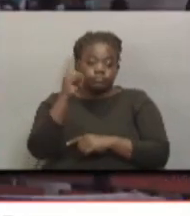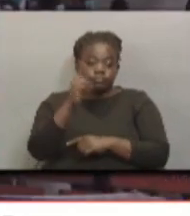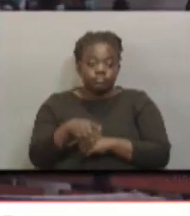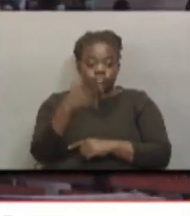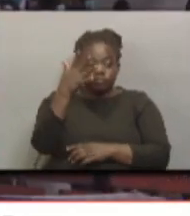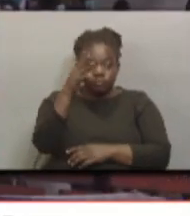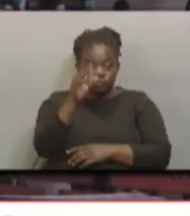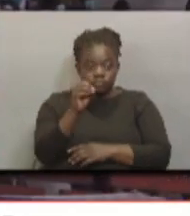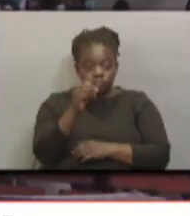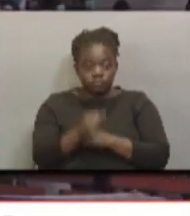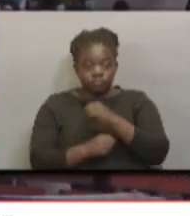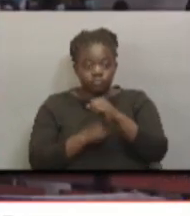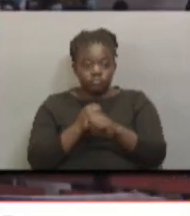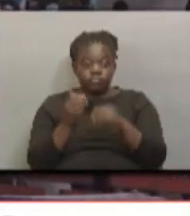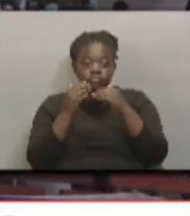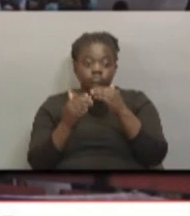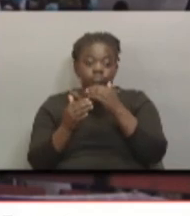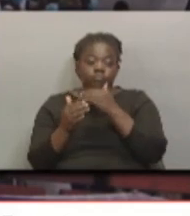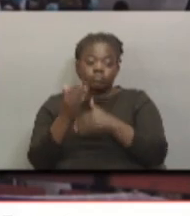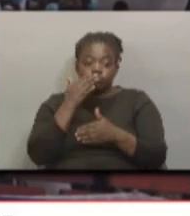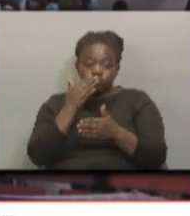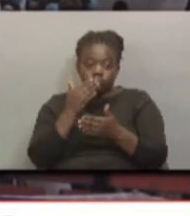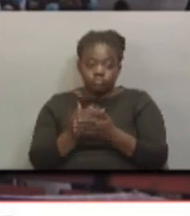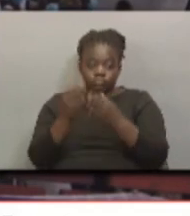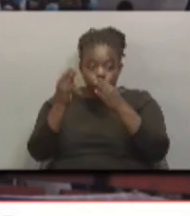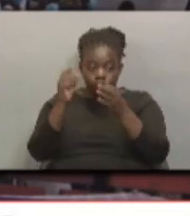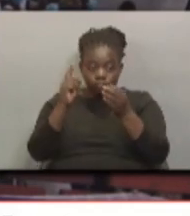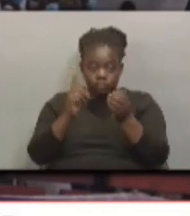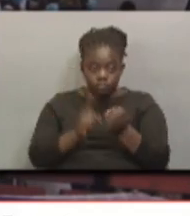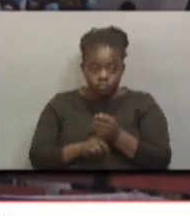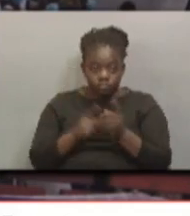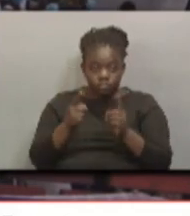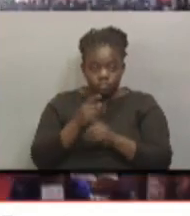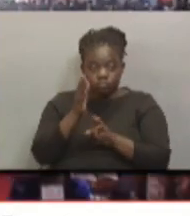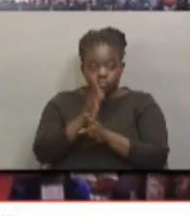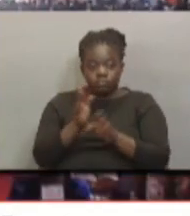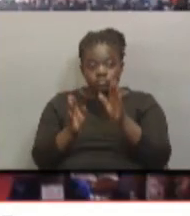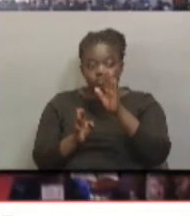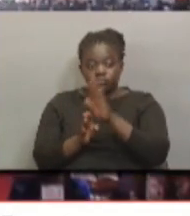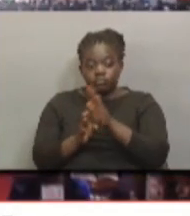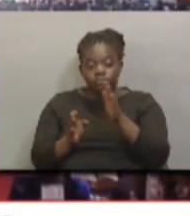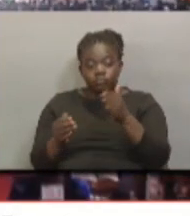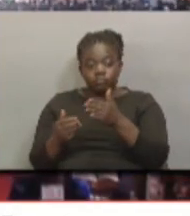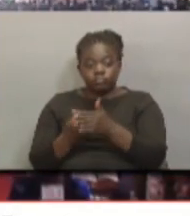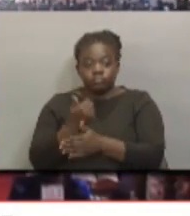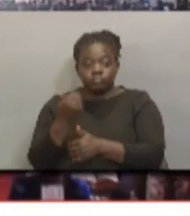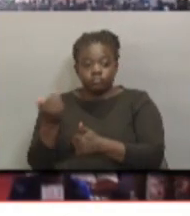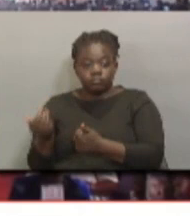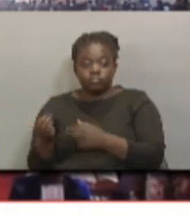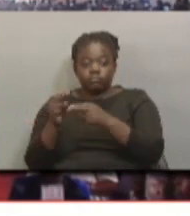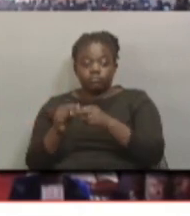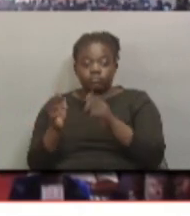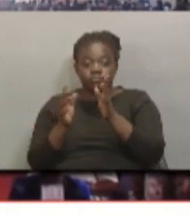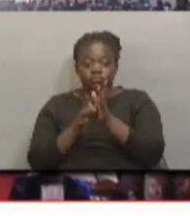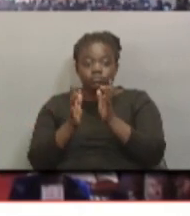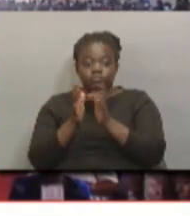myaka 50 ne yeebaza Katonda olw'ebirungi bye bafunye, omuli n'okuzimbibwa kwa lutikko empya ng'eno etuuza